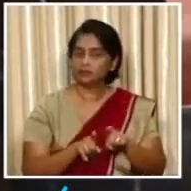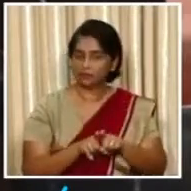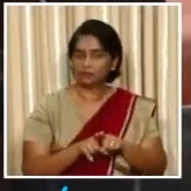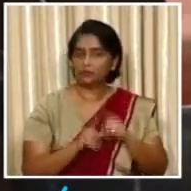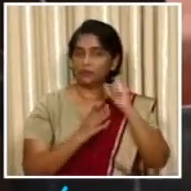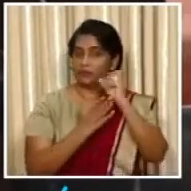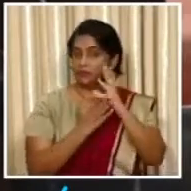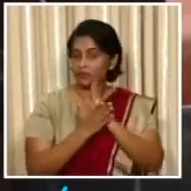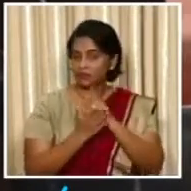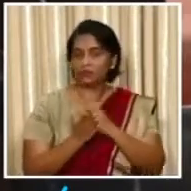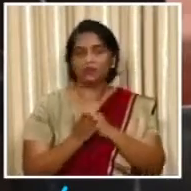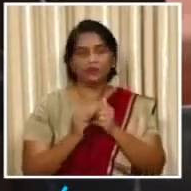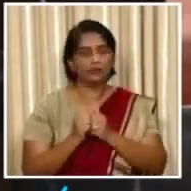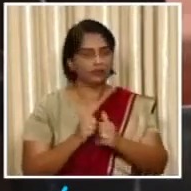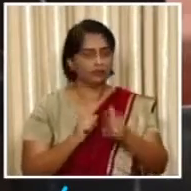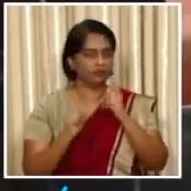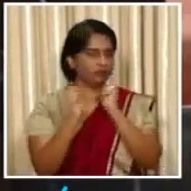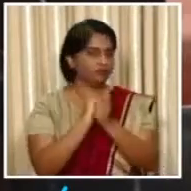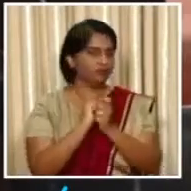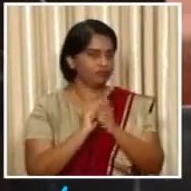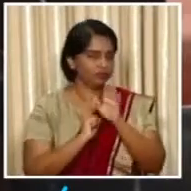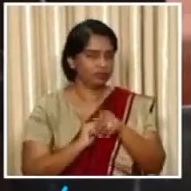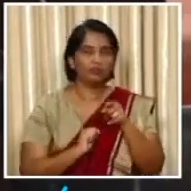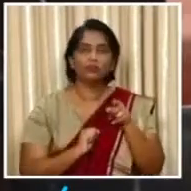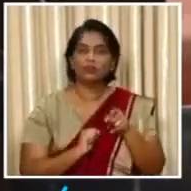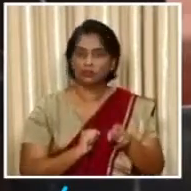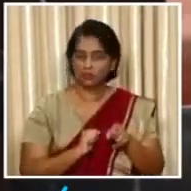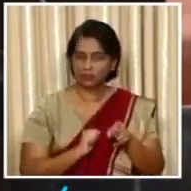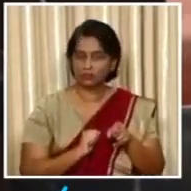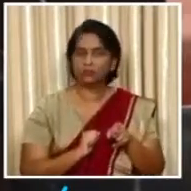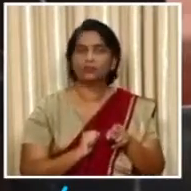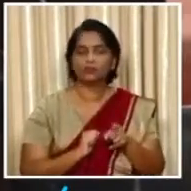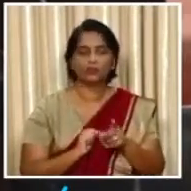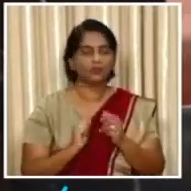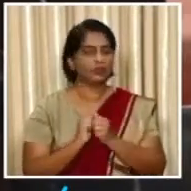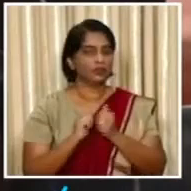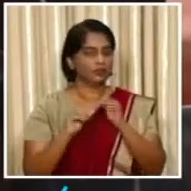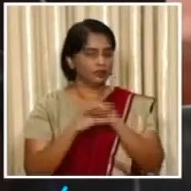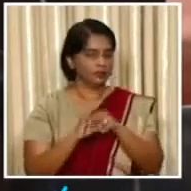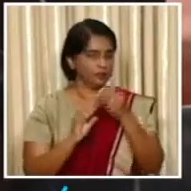வழங்கப்படல் வேண்டும் என்பது நியதியாகும். இதன் அடிப்படையில்